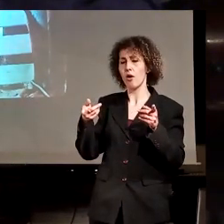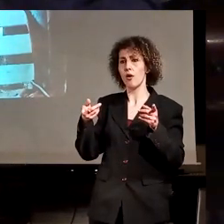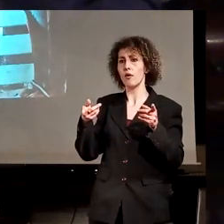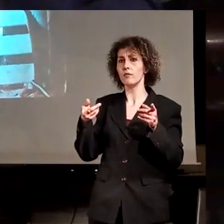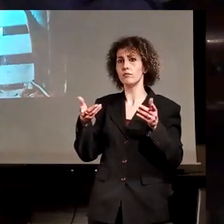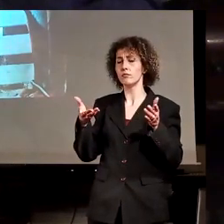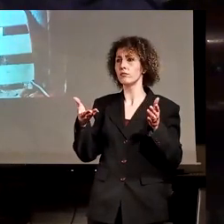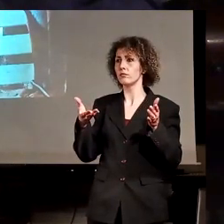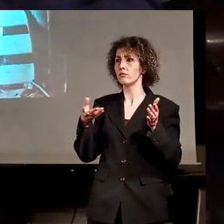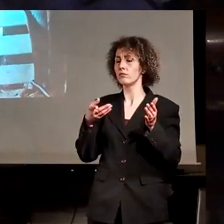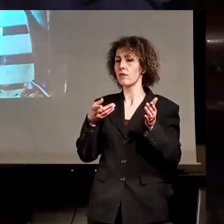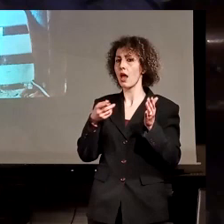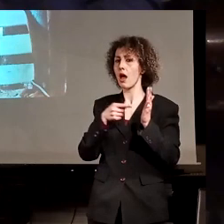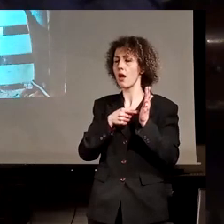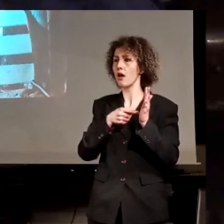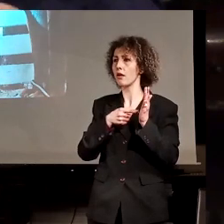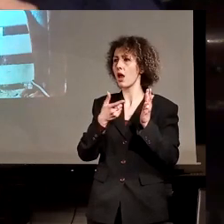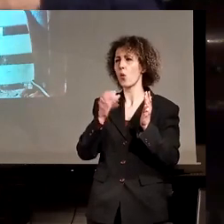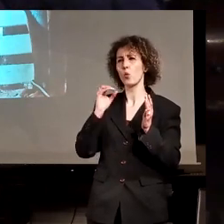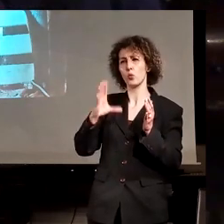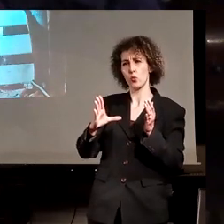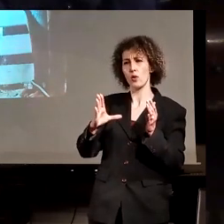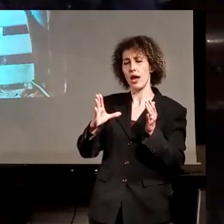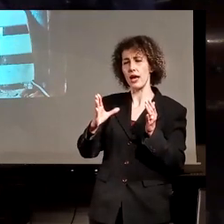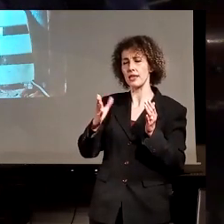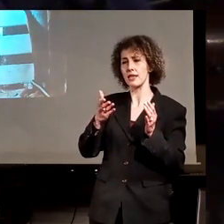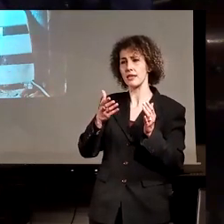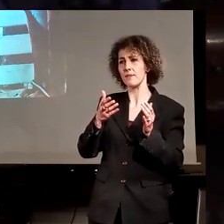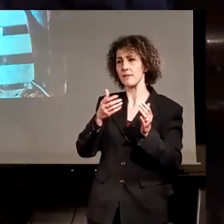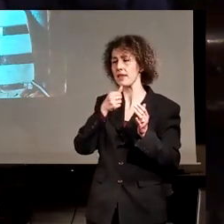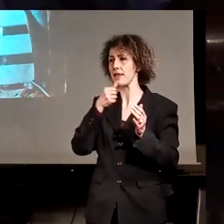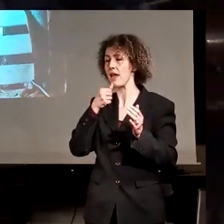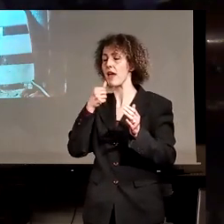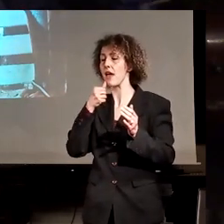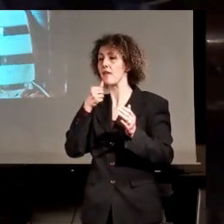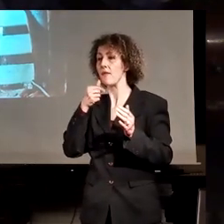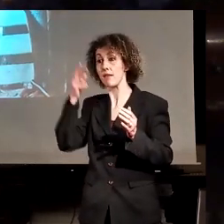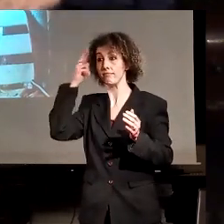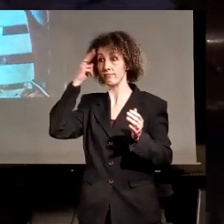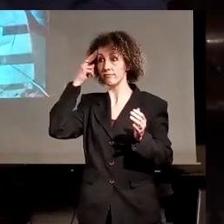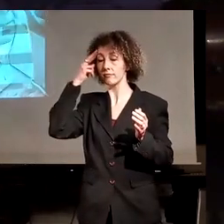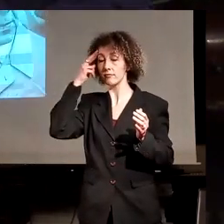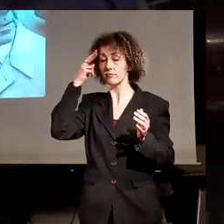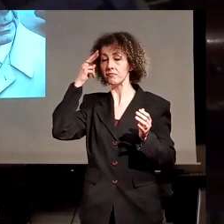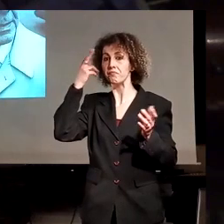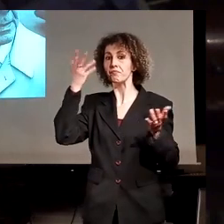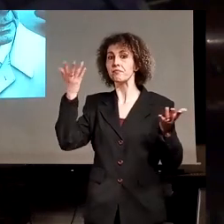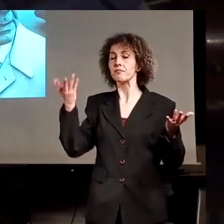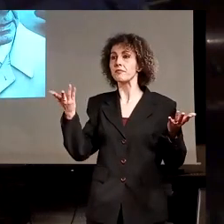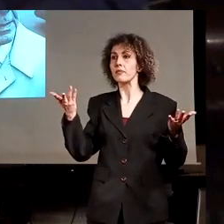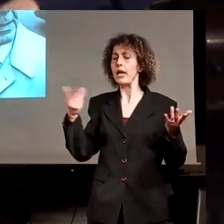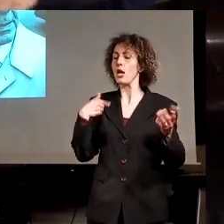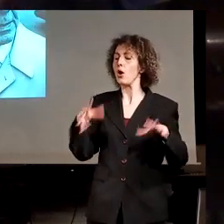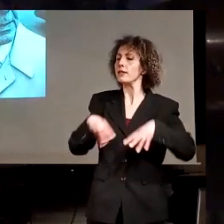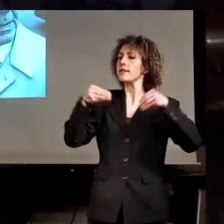si pensa che la cultura c'è qualcosa da commemorare e non dicano non da fare comunque ogni tot e io ho iniziato